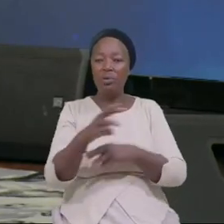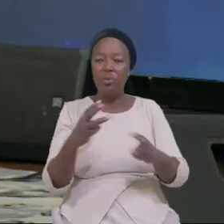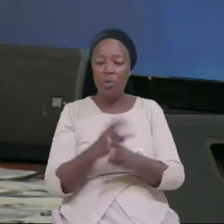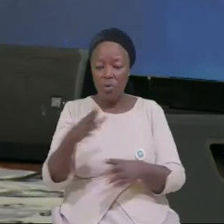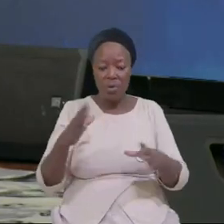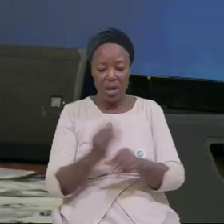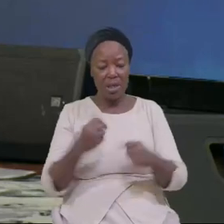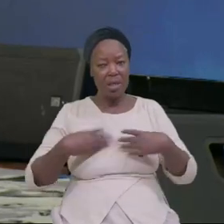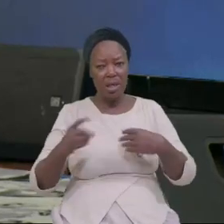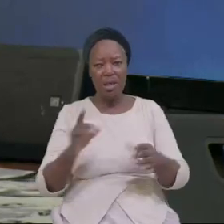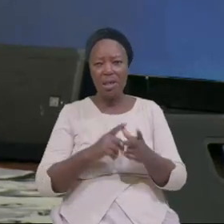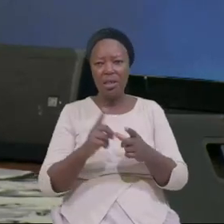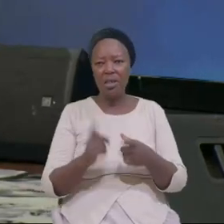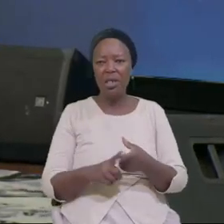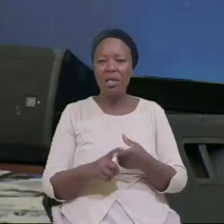guéri.